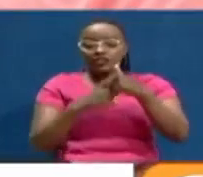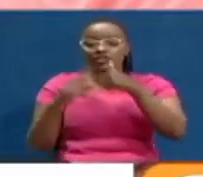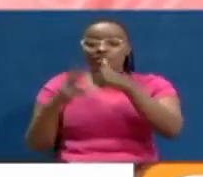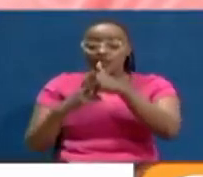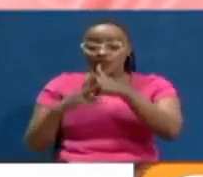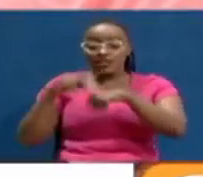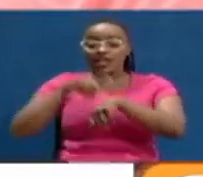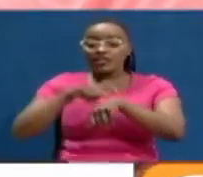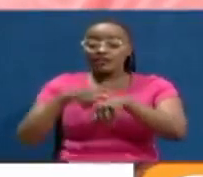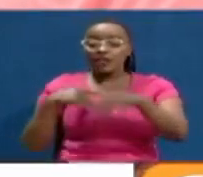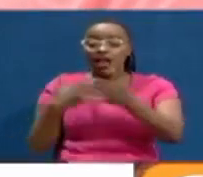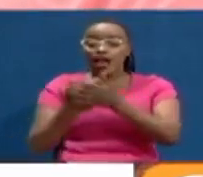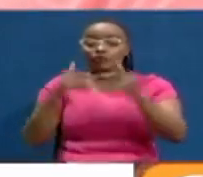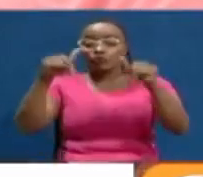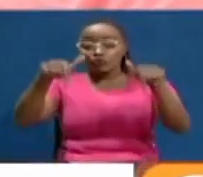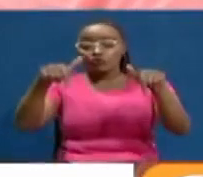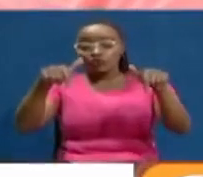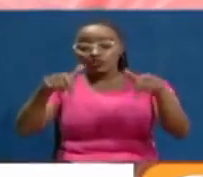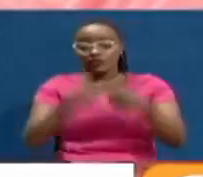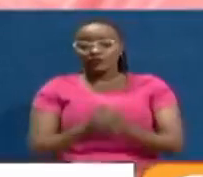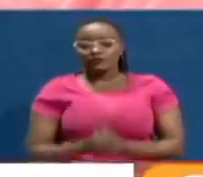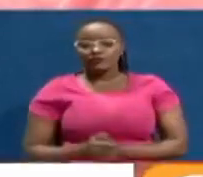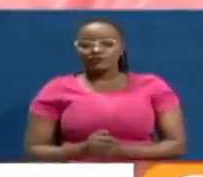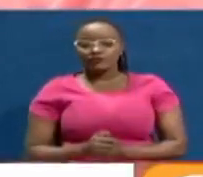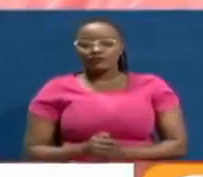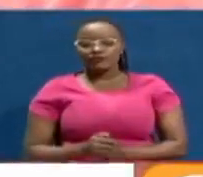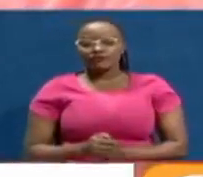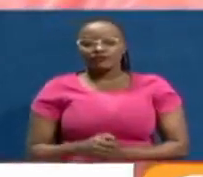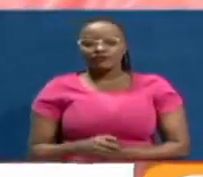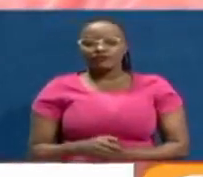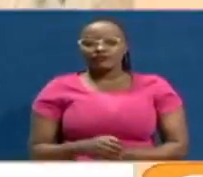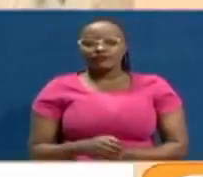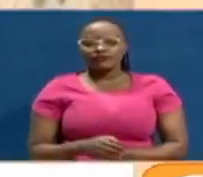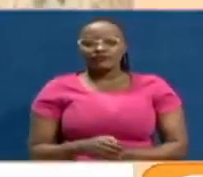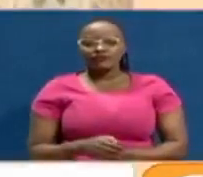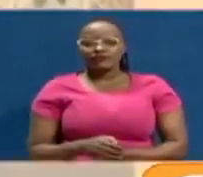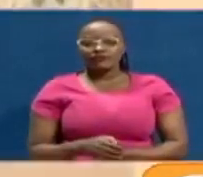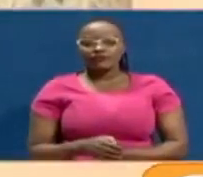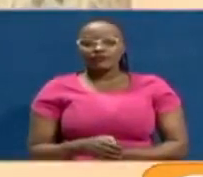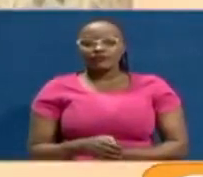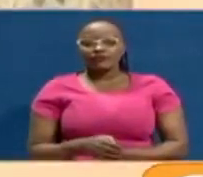67 kufikia leo. Kazugunga, runinga ya Citizen, Nairobi.